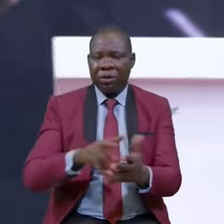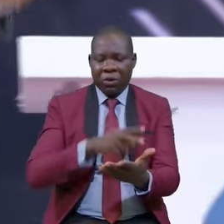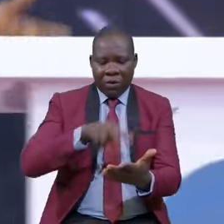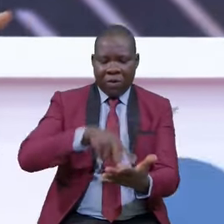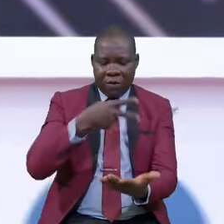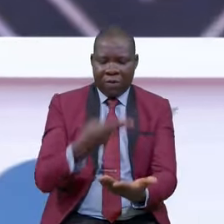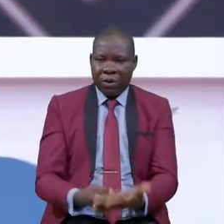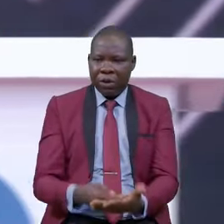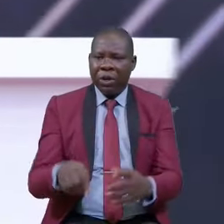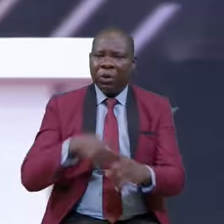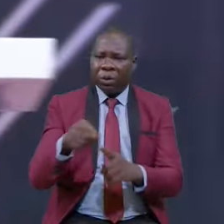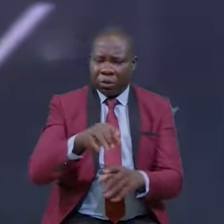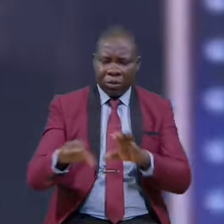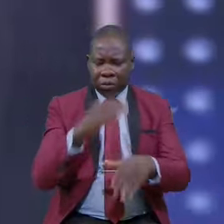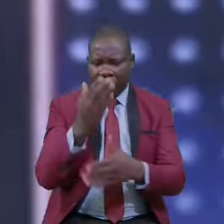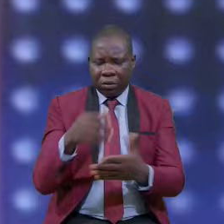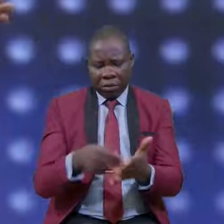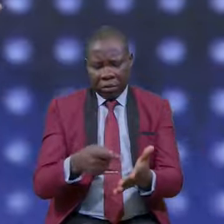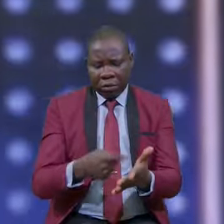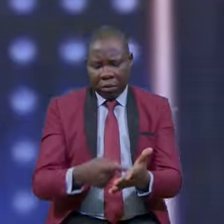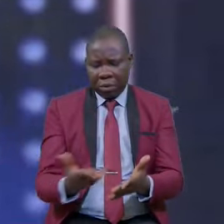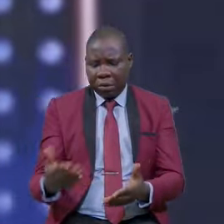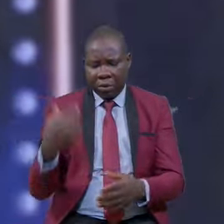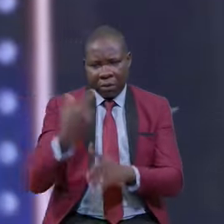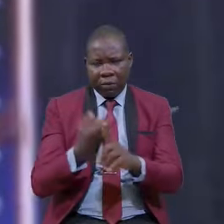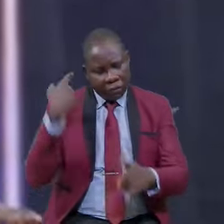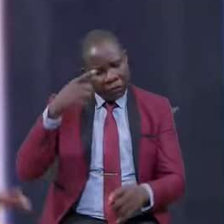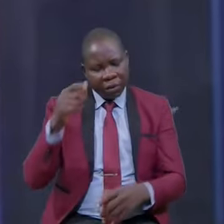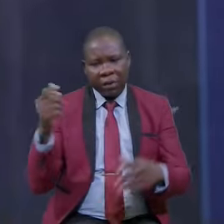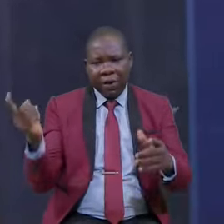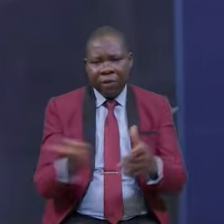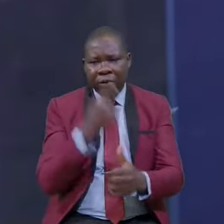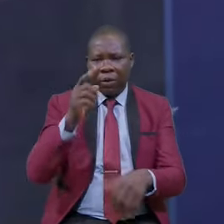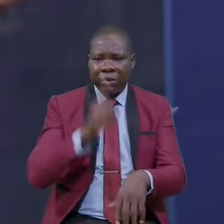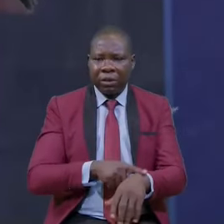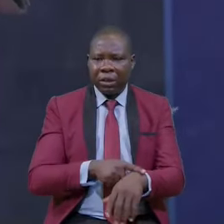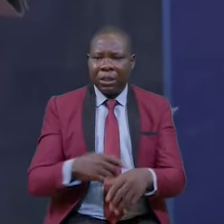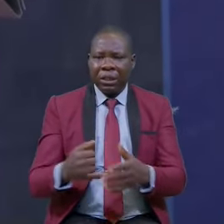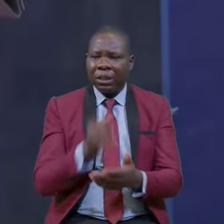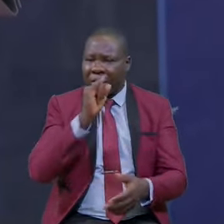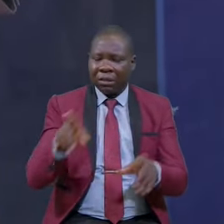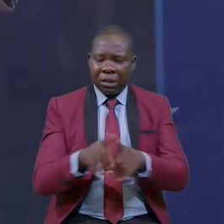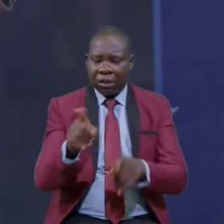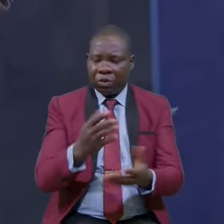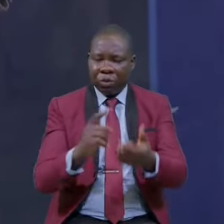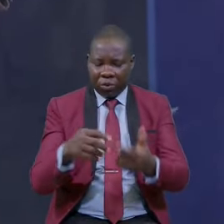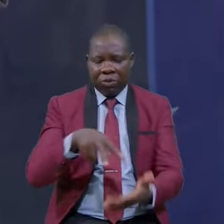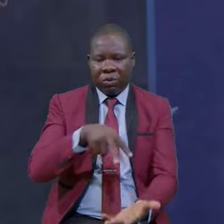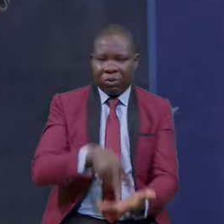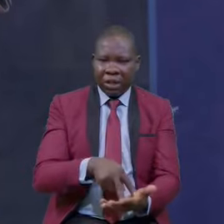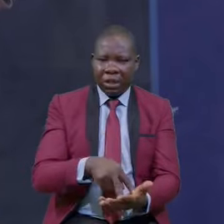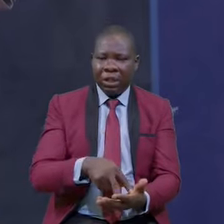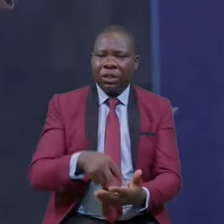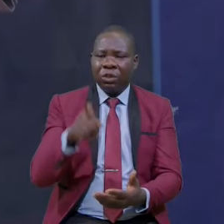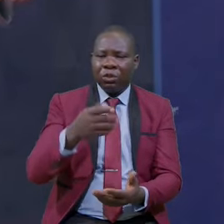fois, c'est comme si tu essaies de te lever. Tu peux échouer, tu peux tomber. Le bébé